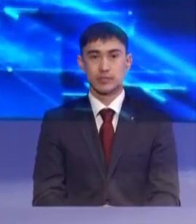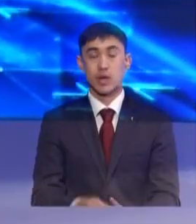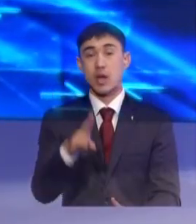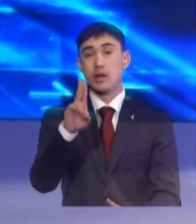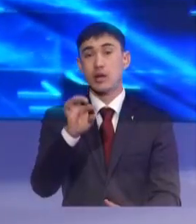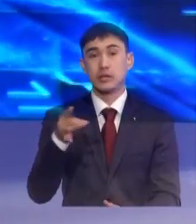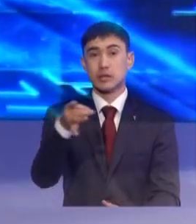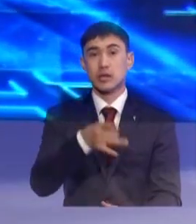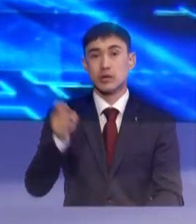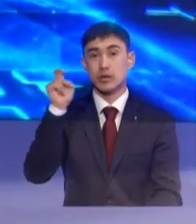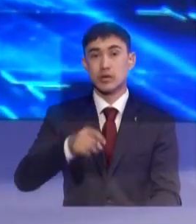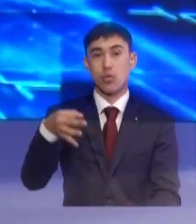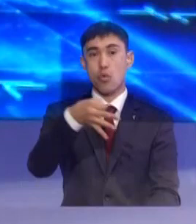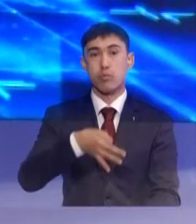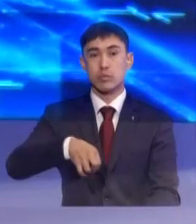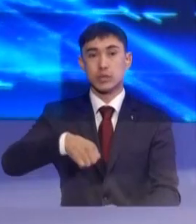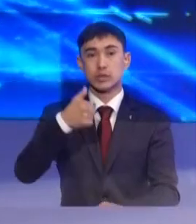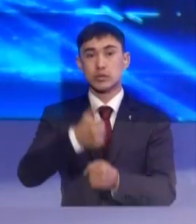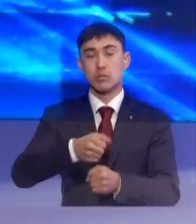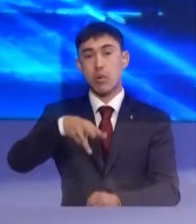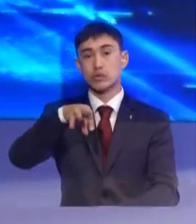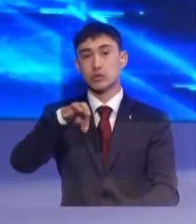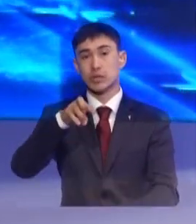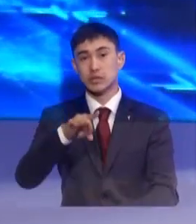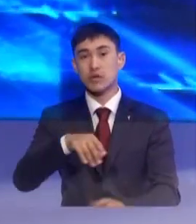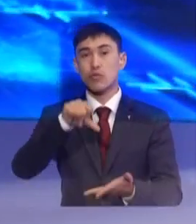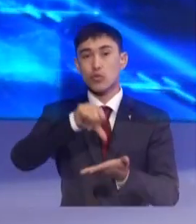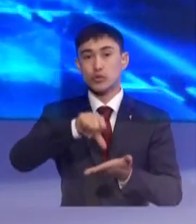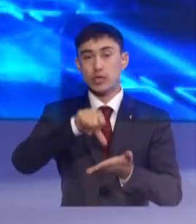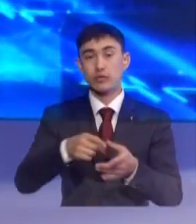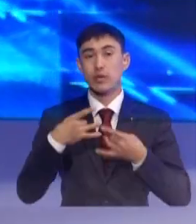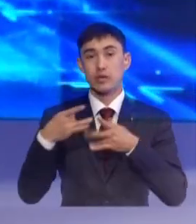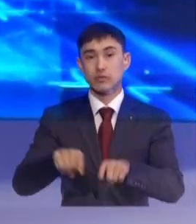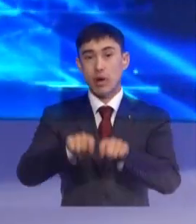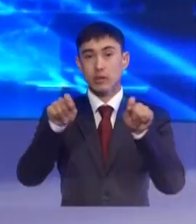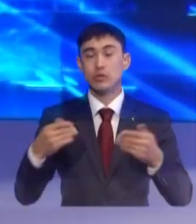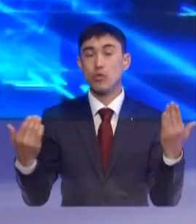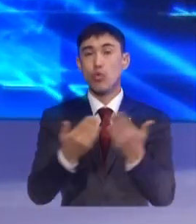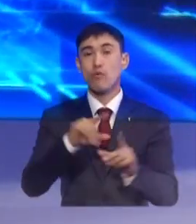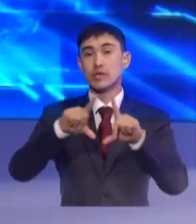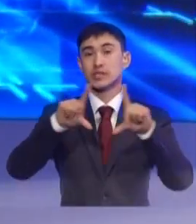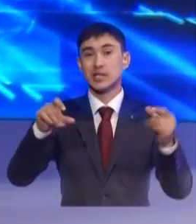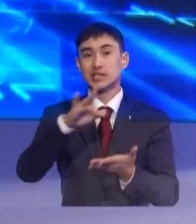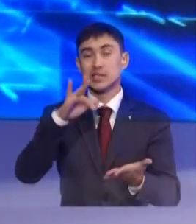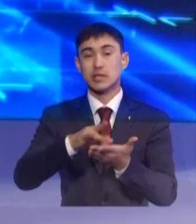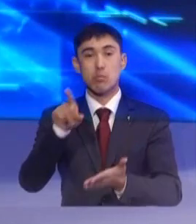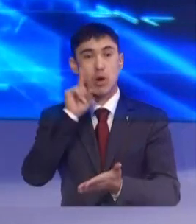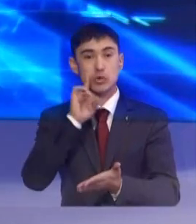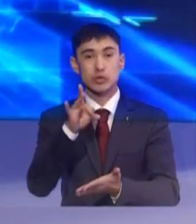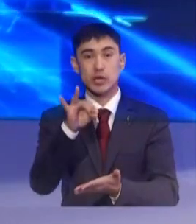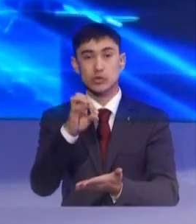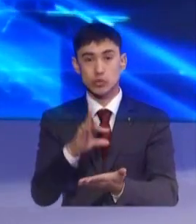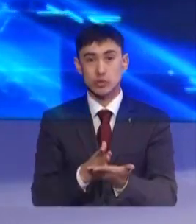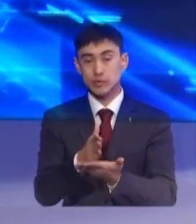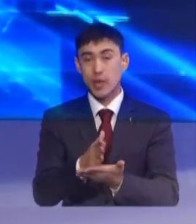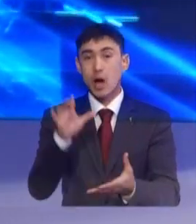рамках очередного визита в Кигенский район глава области Марат Султангазиев принял участие в торжественном открытии нового здания Центра